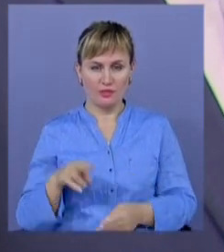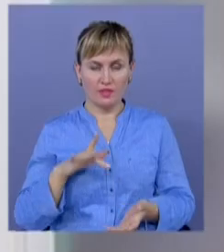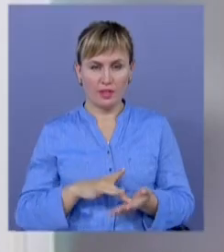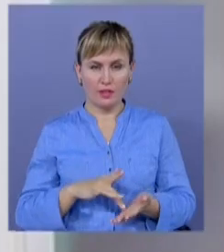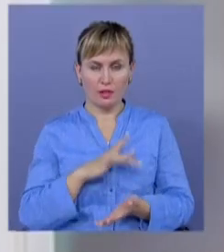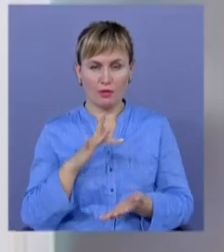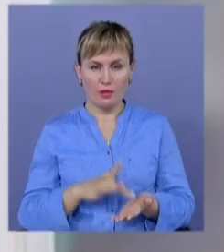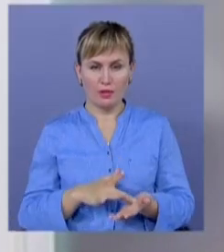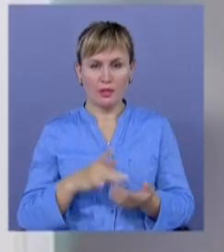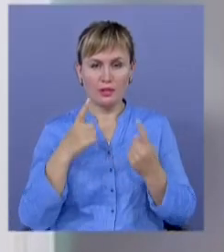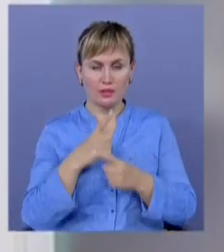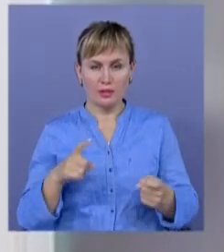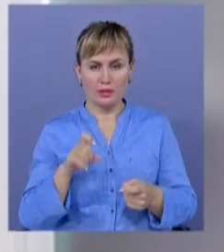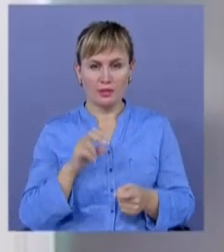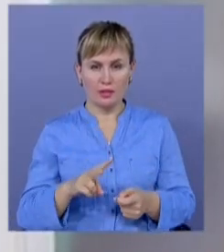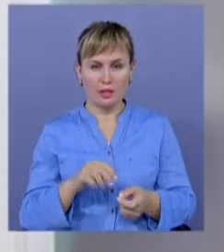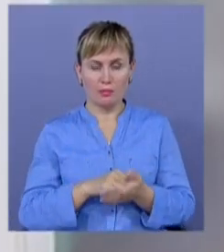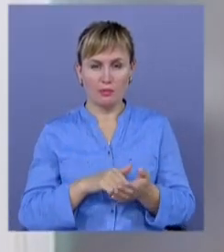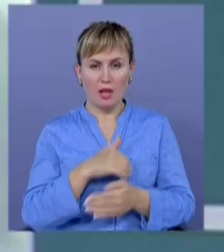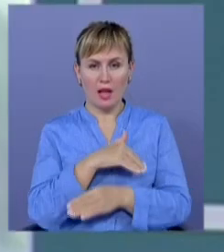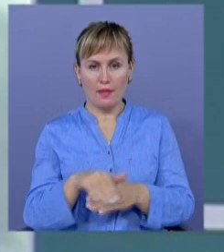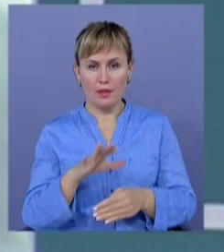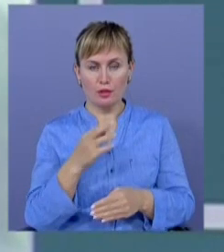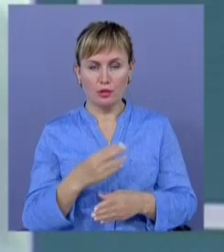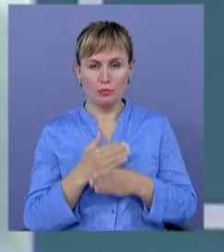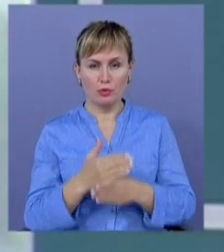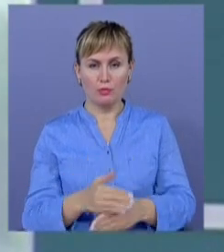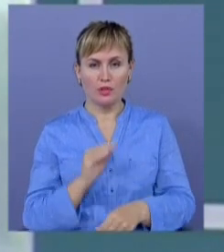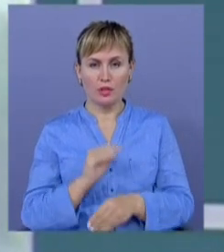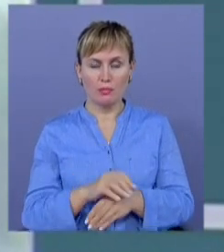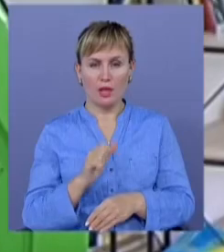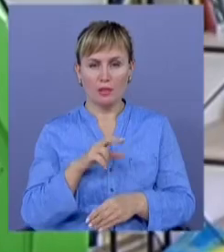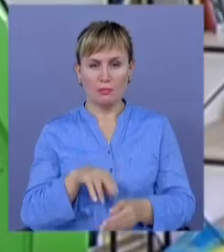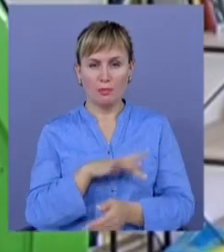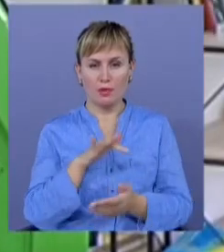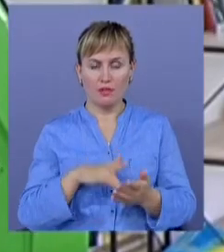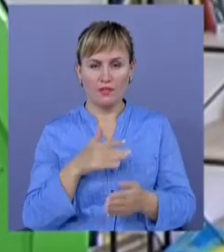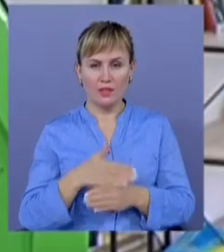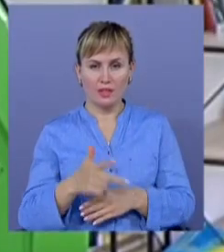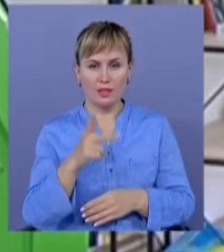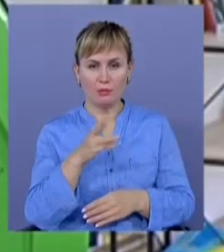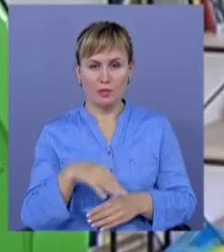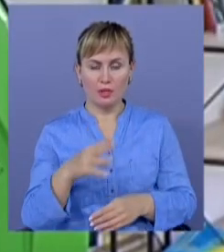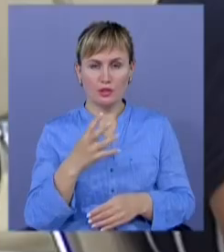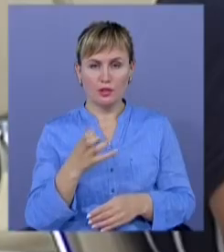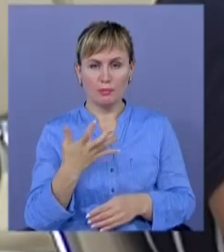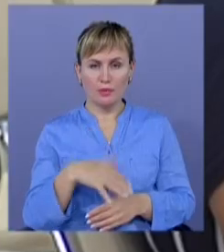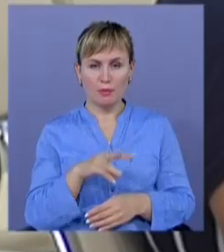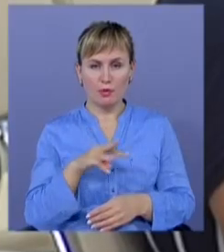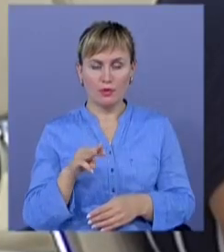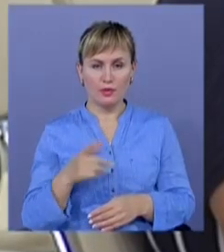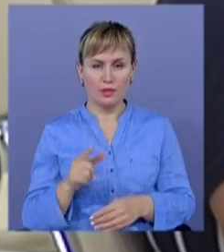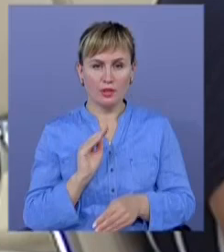города. Звучали из зала и вопросы по поводу адресной соцпомощи. Дополнительно на АСП мегаполису выделили 3 миллиарда 450 миллионов